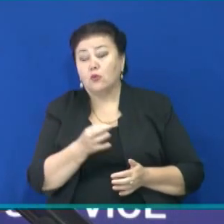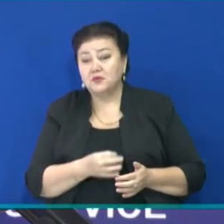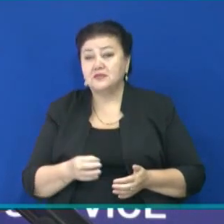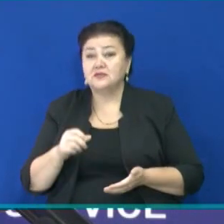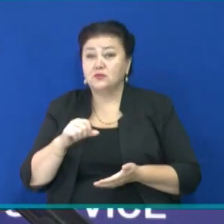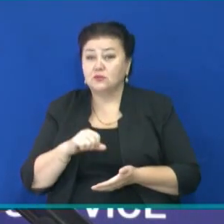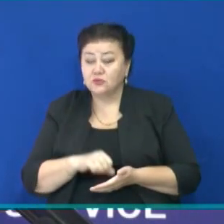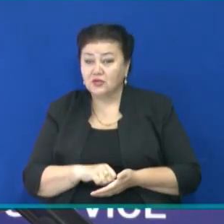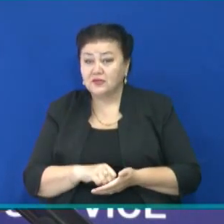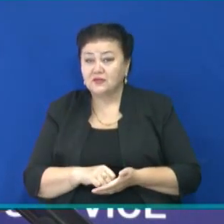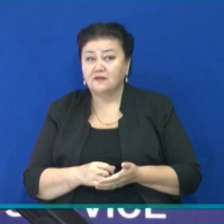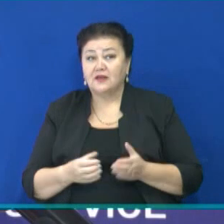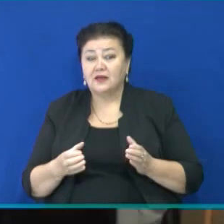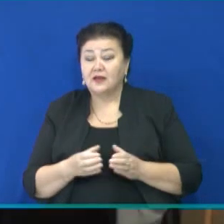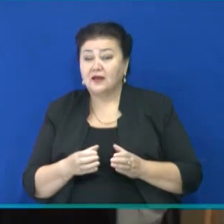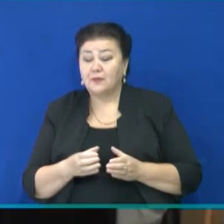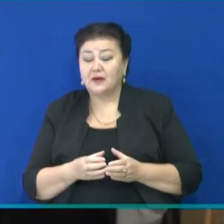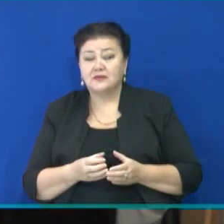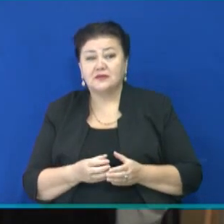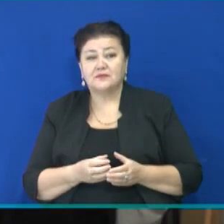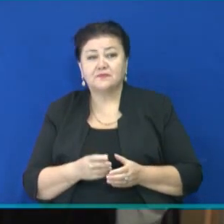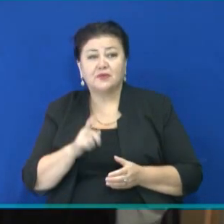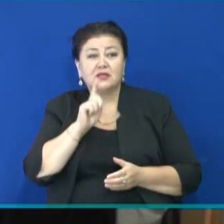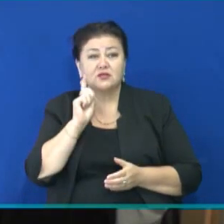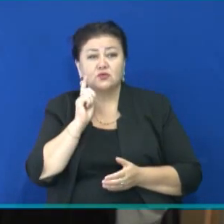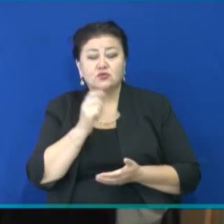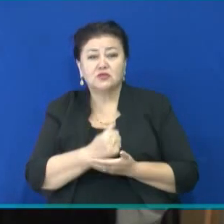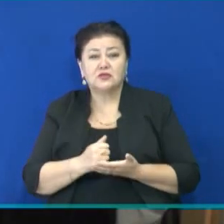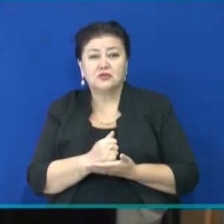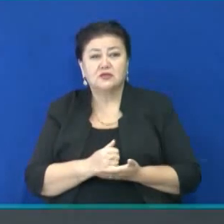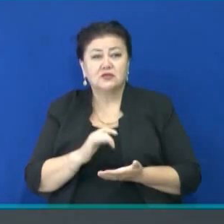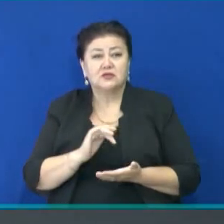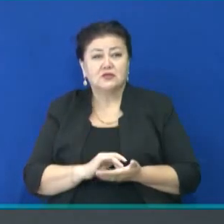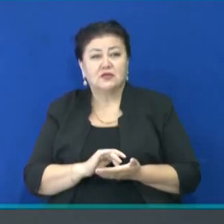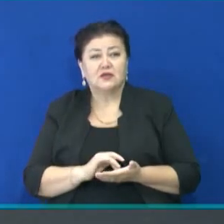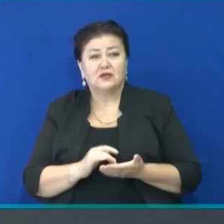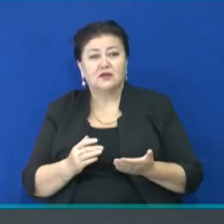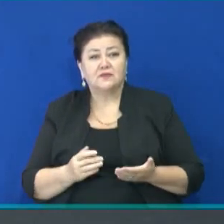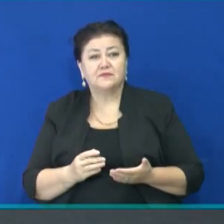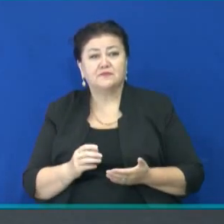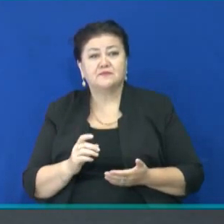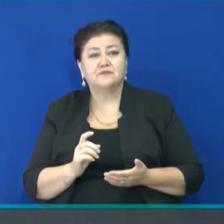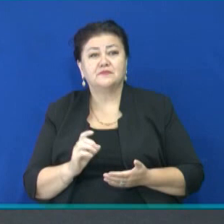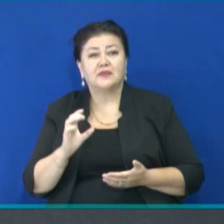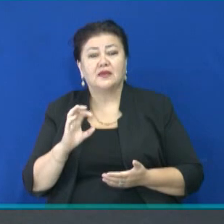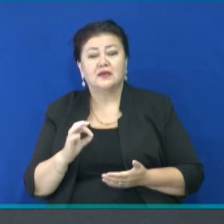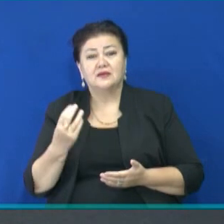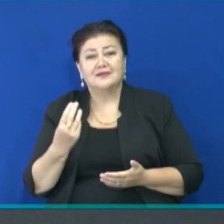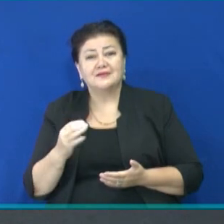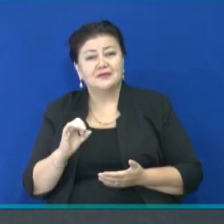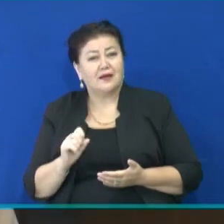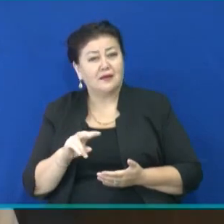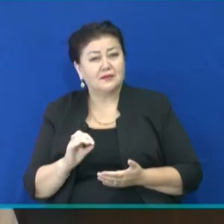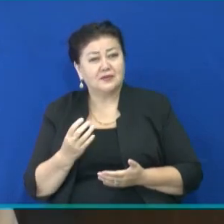нәтижелі үлкен турнирлердің бірі болды деп есептейміз. Жастар ресурстық орталығы ниет санатындағы жастарды әлеуметтендіруге ерекше назар аударатын ұйым. Ол